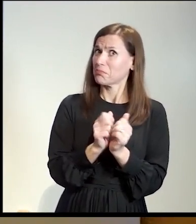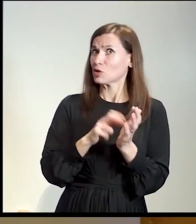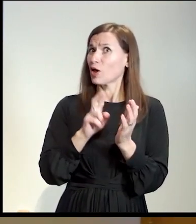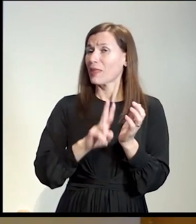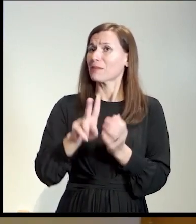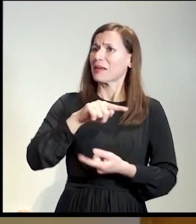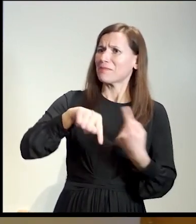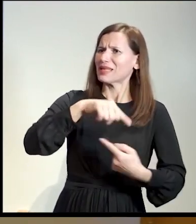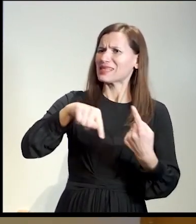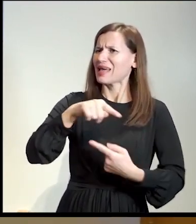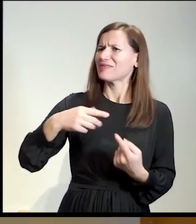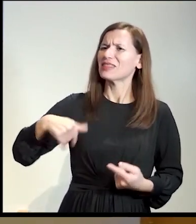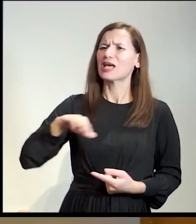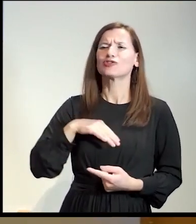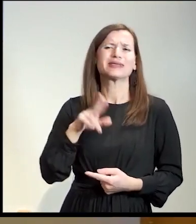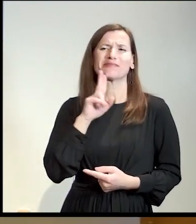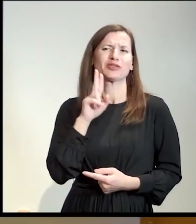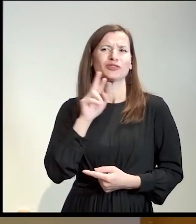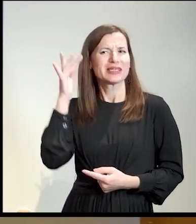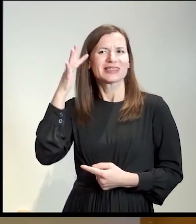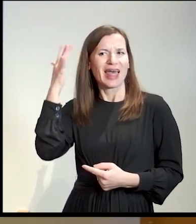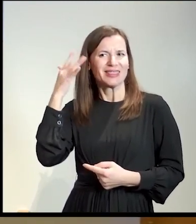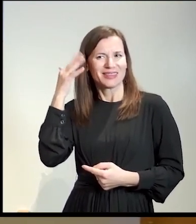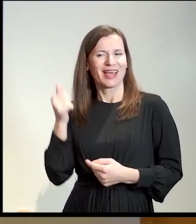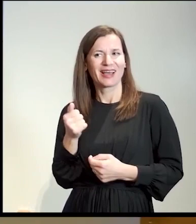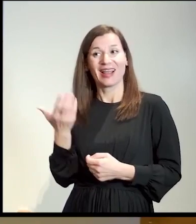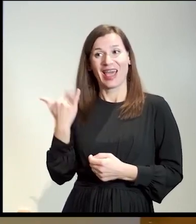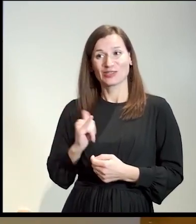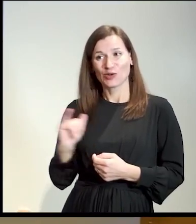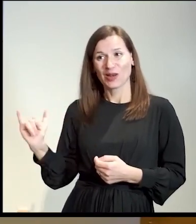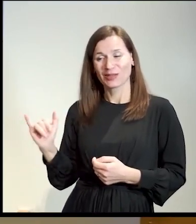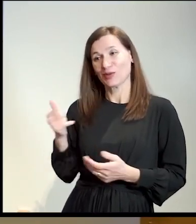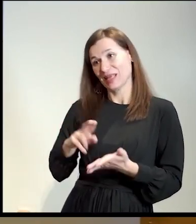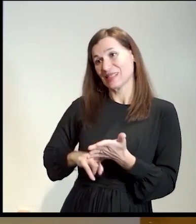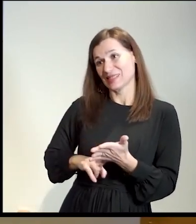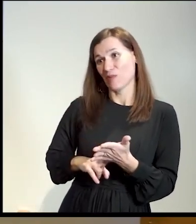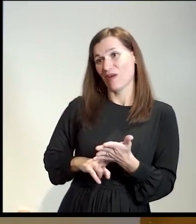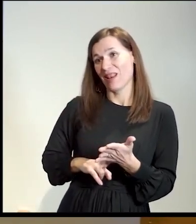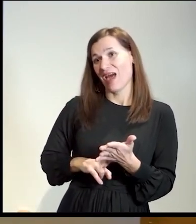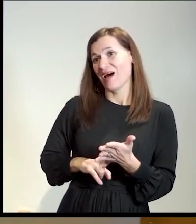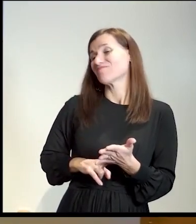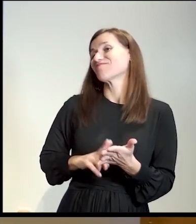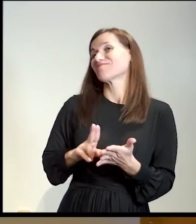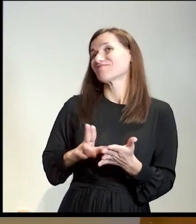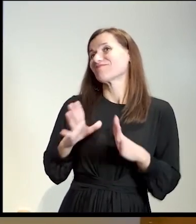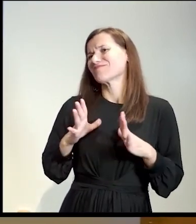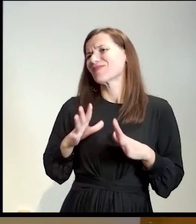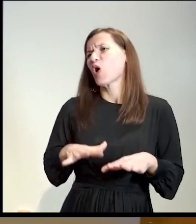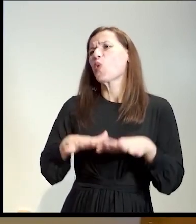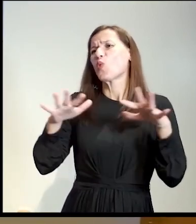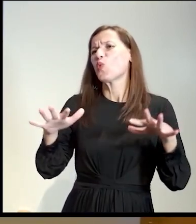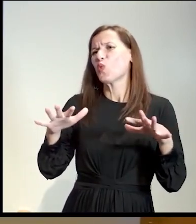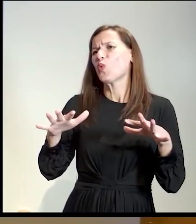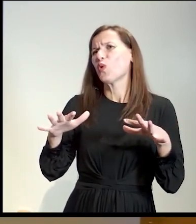naših smešnih sanjah. Lansko leto je torej zaznamovala ujma in le upamo lahko, da